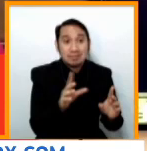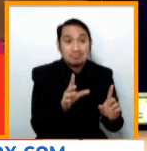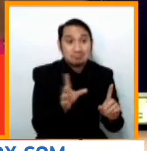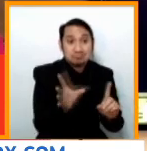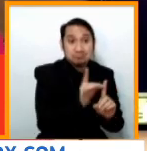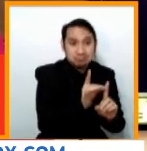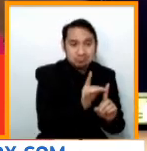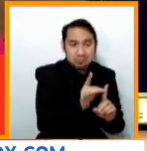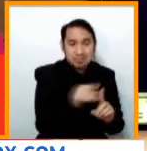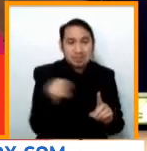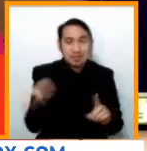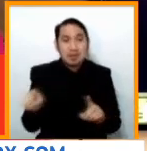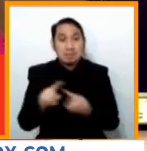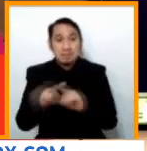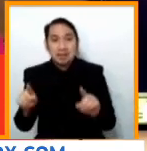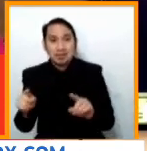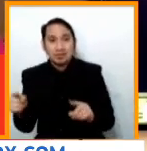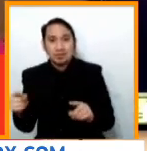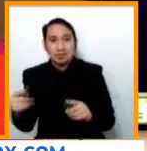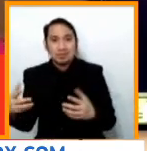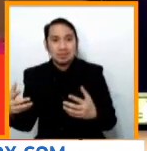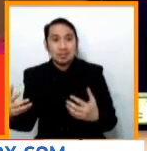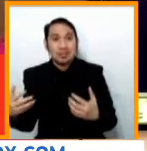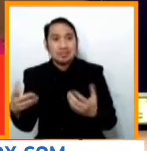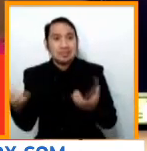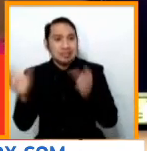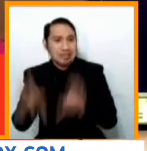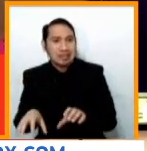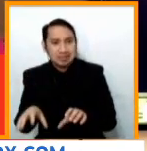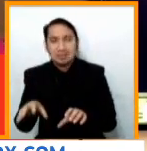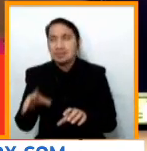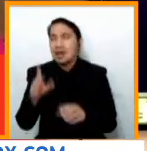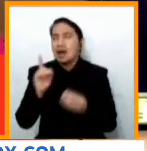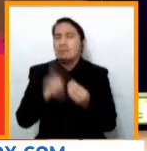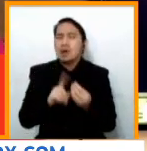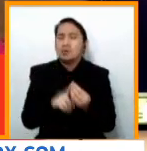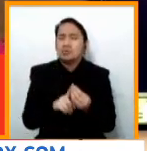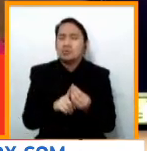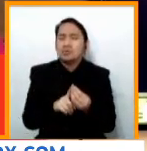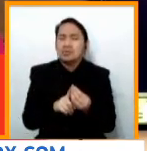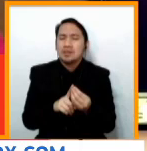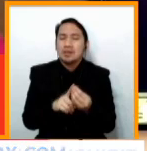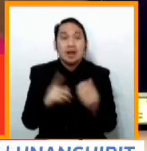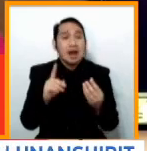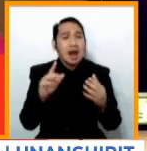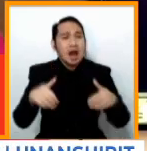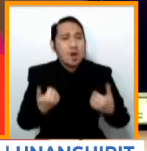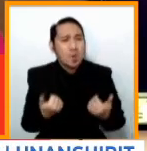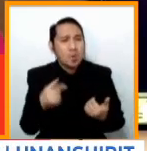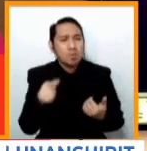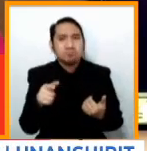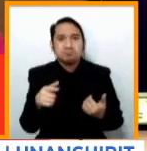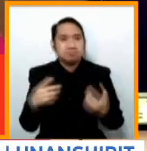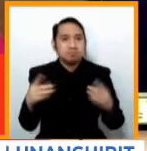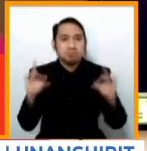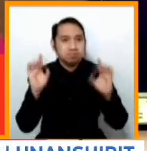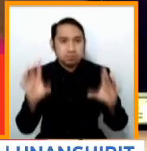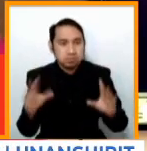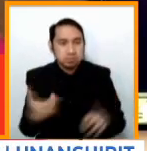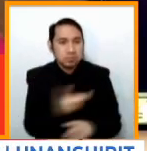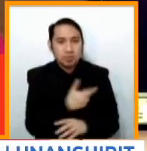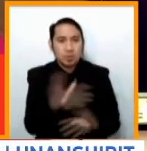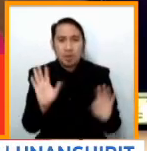sasakyan sa kalye. Kung inyong iahambing. Ano? So ako po